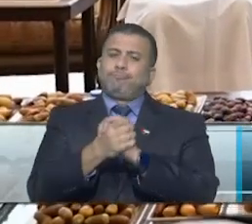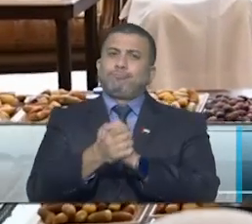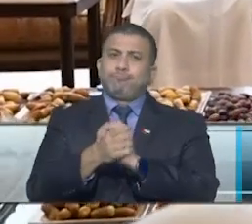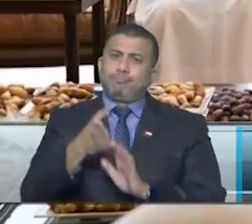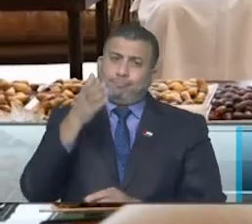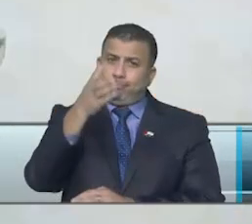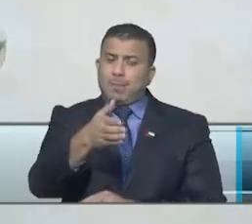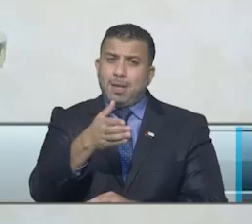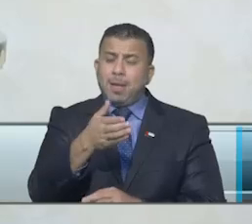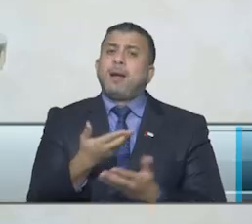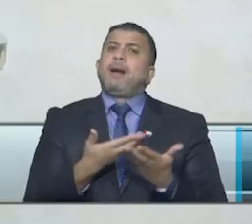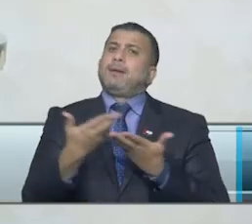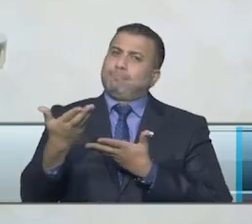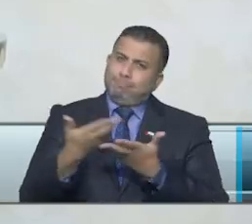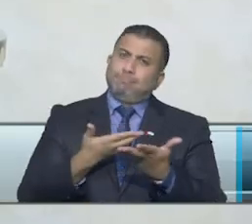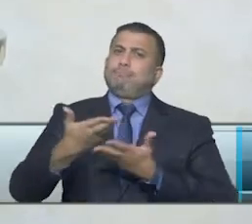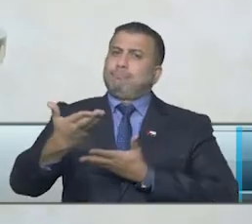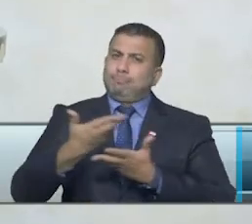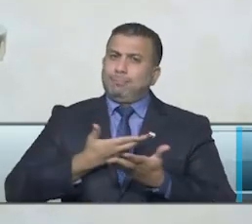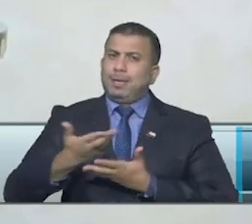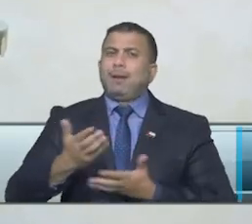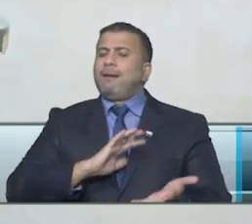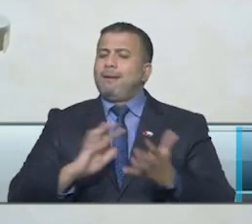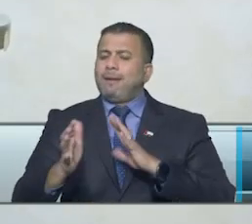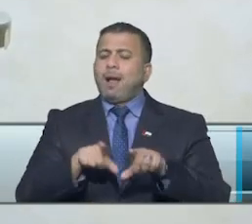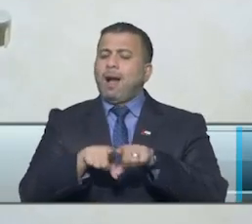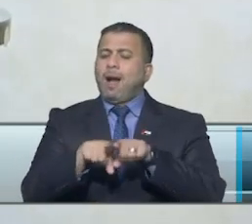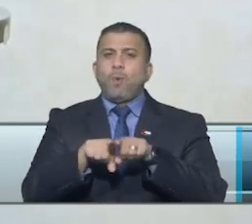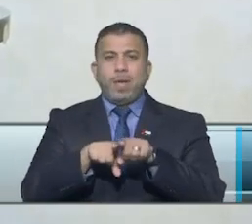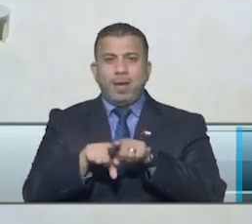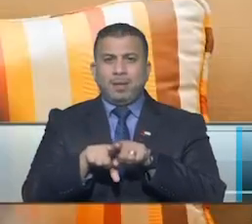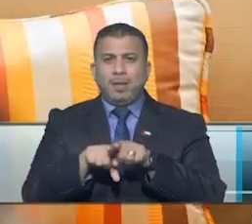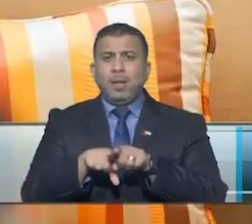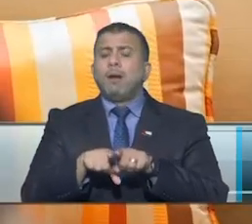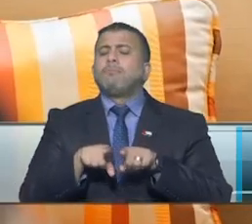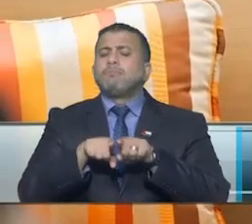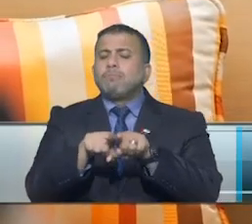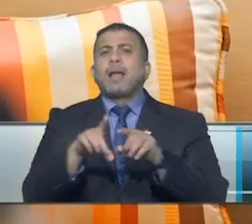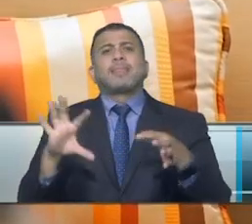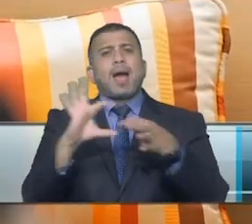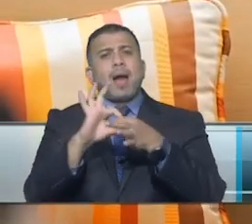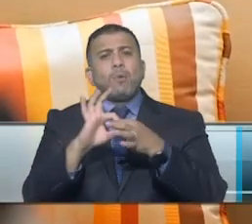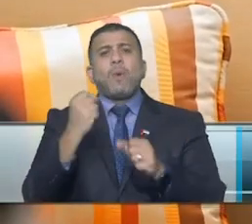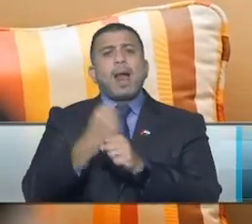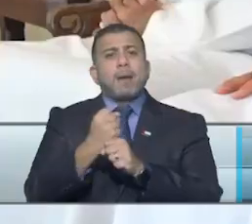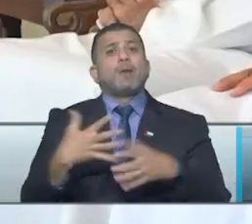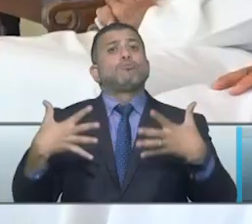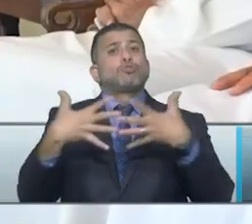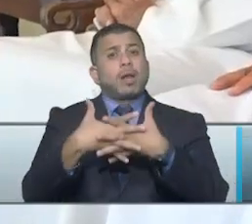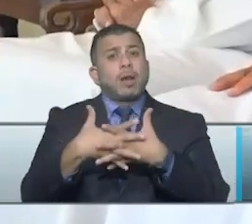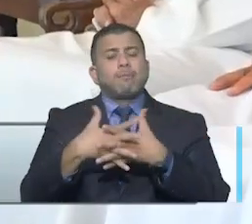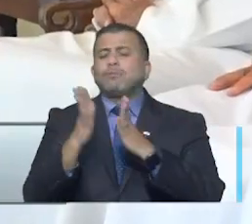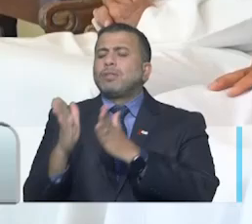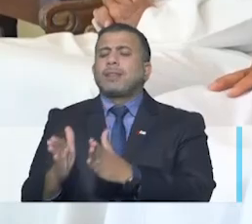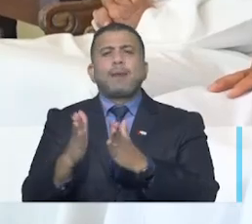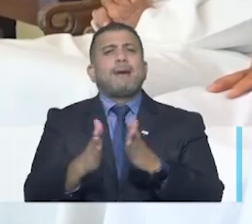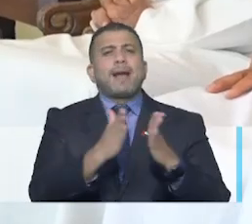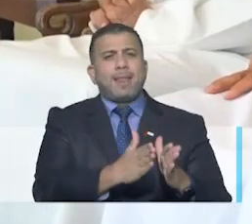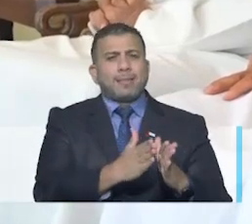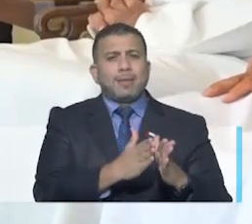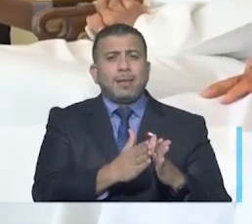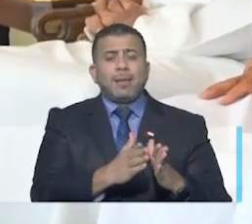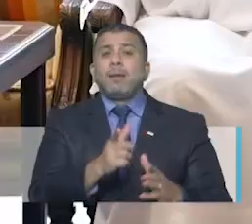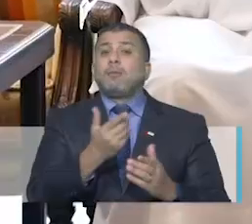سموه وبحث الجانبان سبل تعزيز العلاقات الاخويه ومسارات التعاون والعمل المشترك في شتى